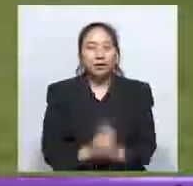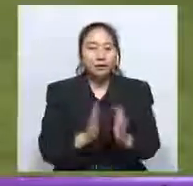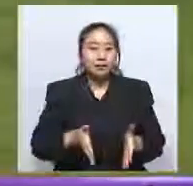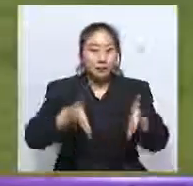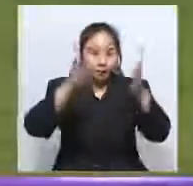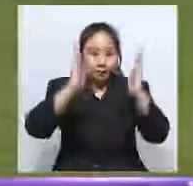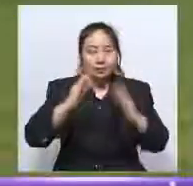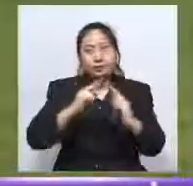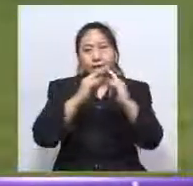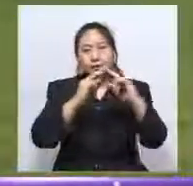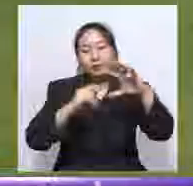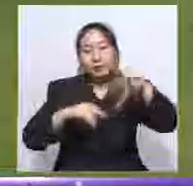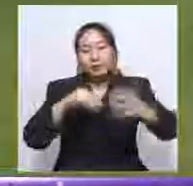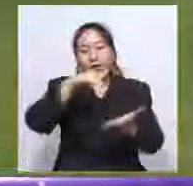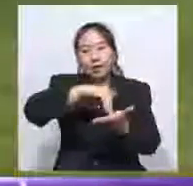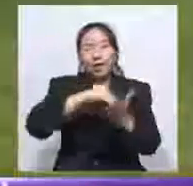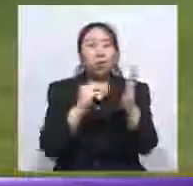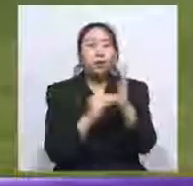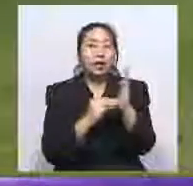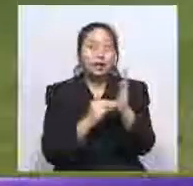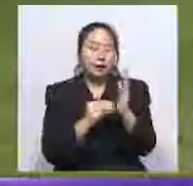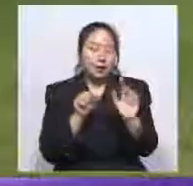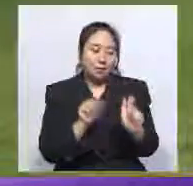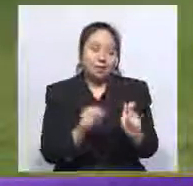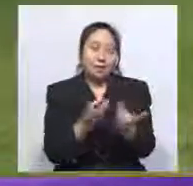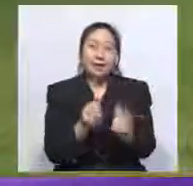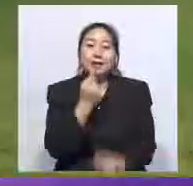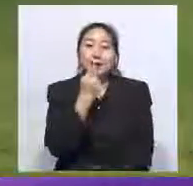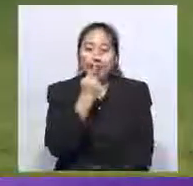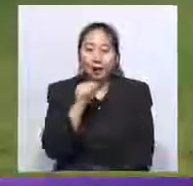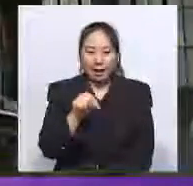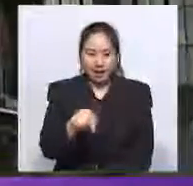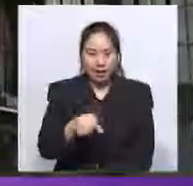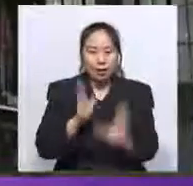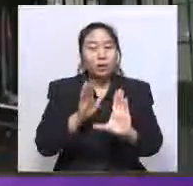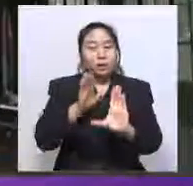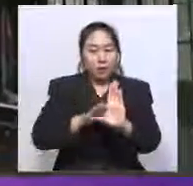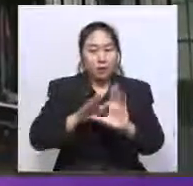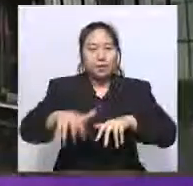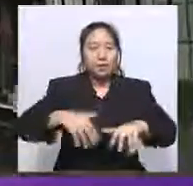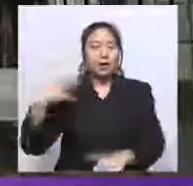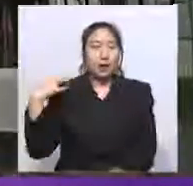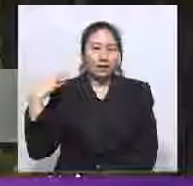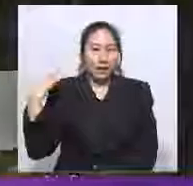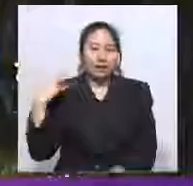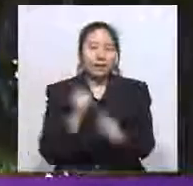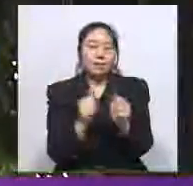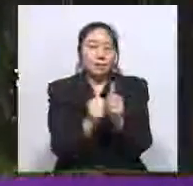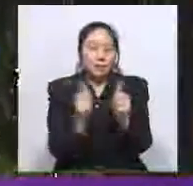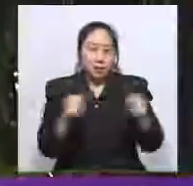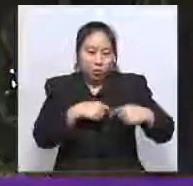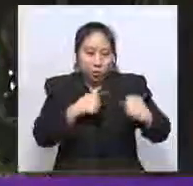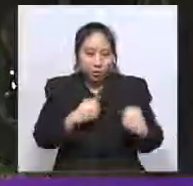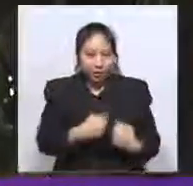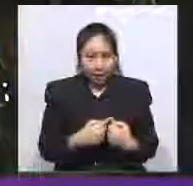พรัตน์นะคะศาลาว่าการกรุงเทพมหานคร2เขตดินแดงซึ่งเป็นจุดลงทะเบียนรับสมัครประชาชนจิตอาสาเราทำความดีด้วยหั